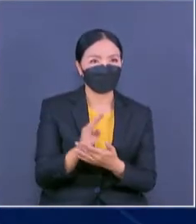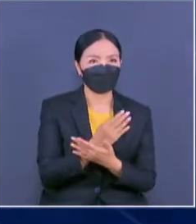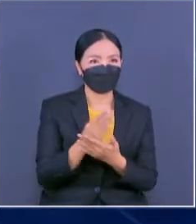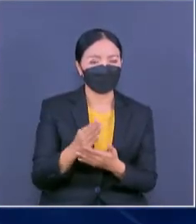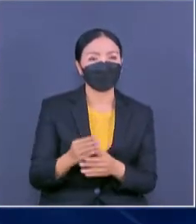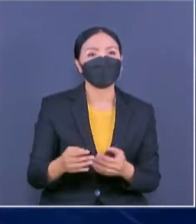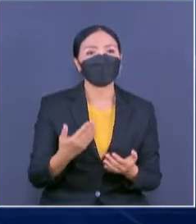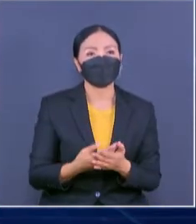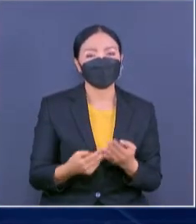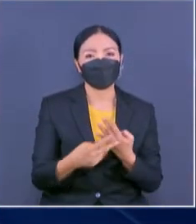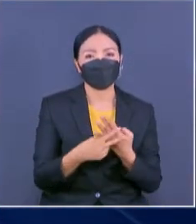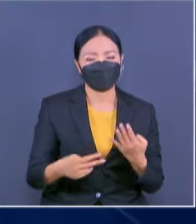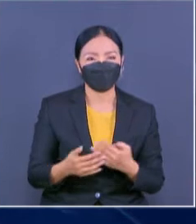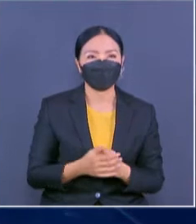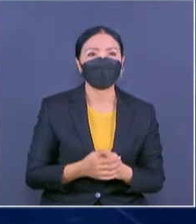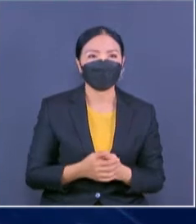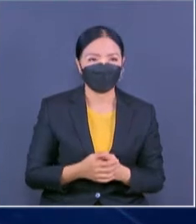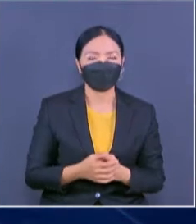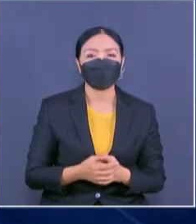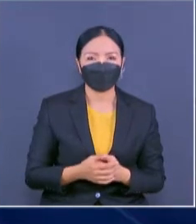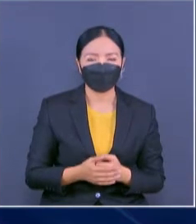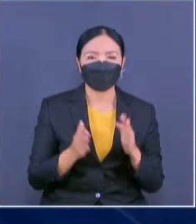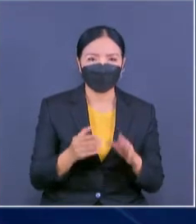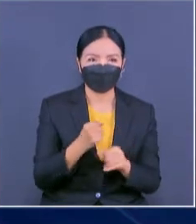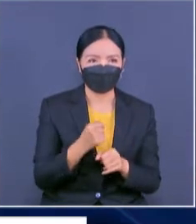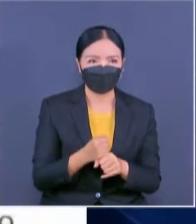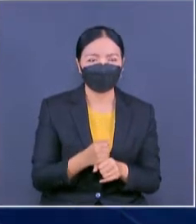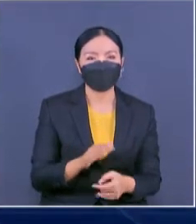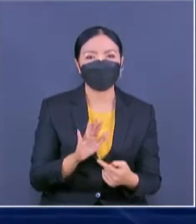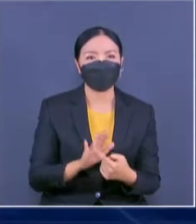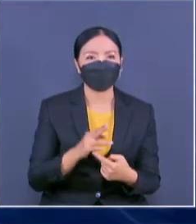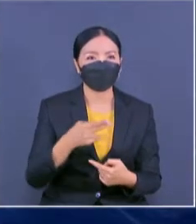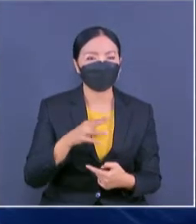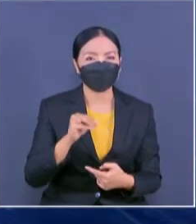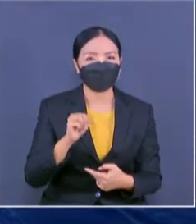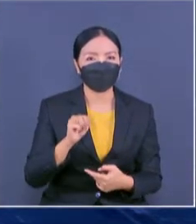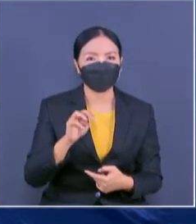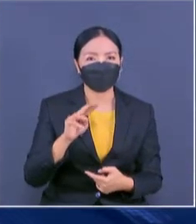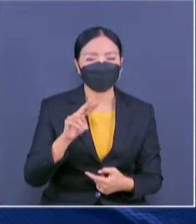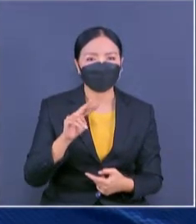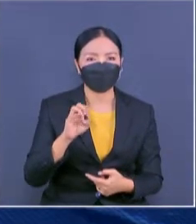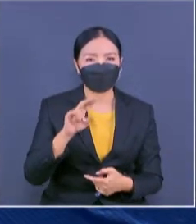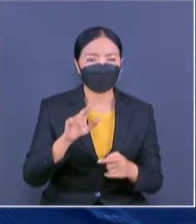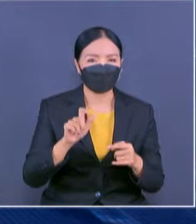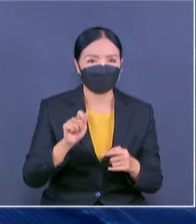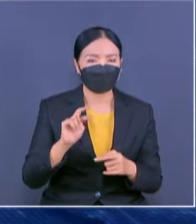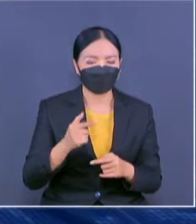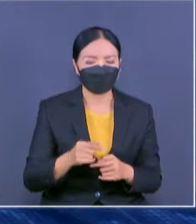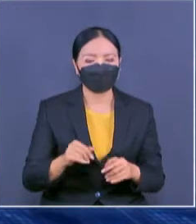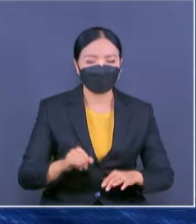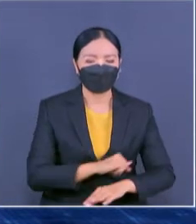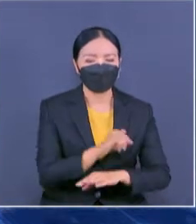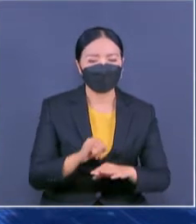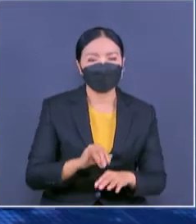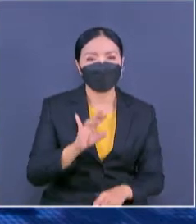รัพย์ดิจิตอลก็น่าจะมีผลบังคับใช้กับคนทำเหมืองเชิงพาณิชย์ที่ใช้พื้นที่อย่างน้อย 75,000 ตาราง